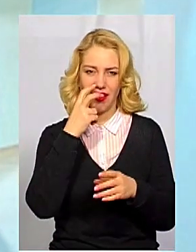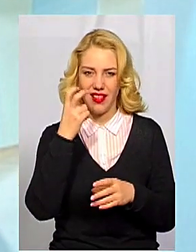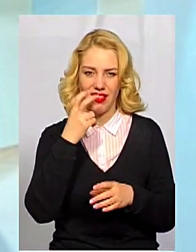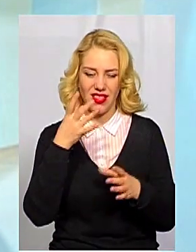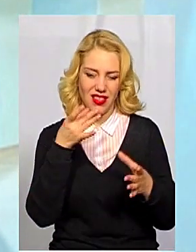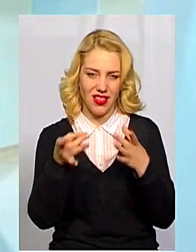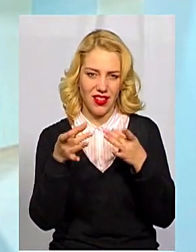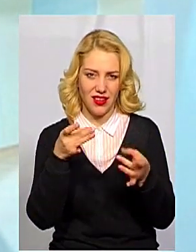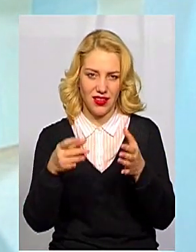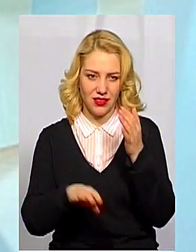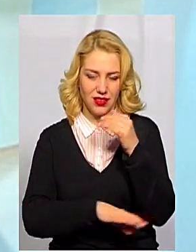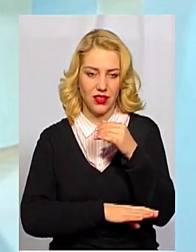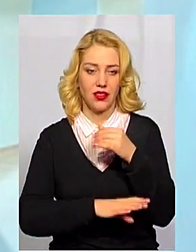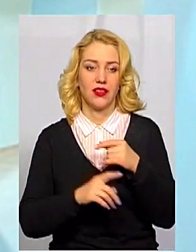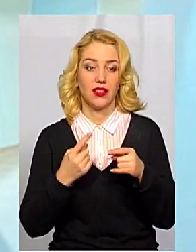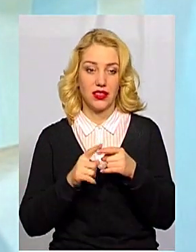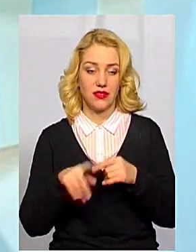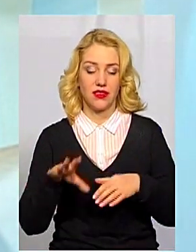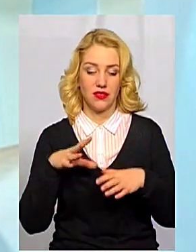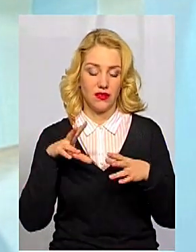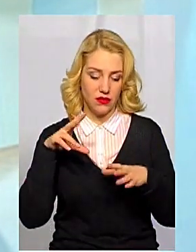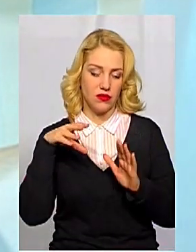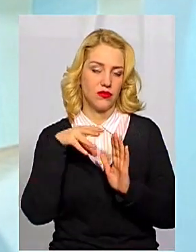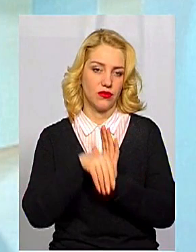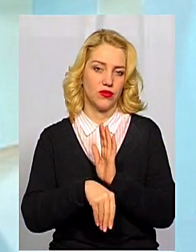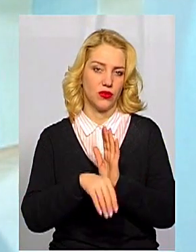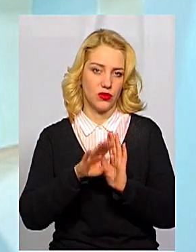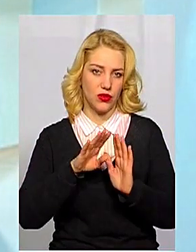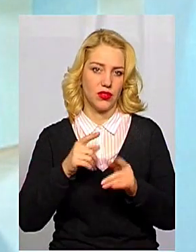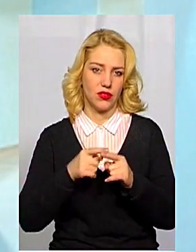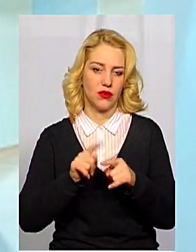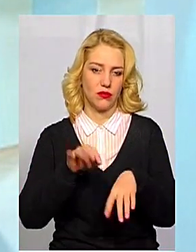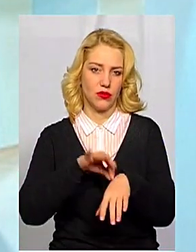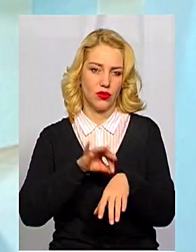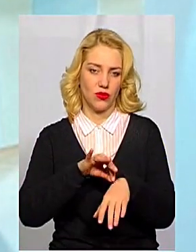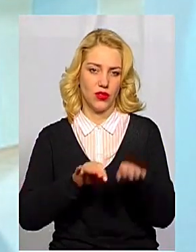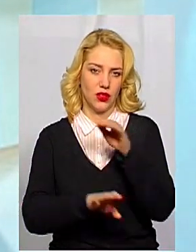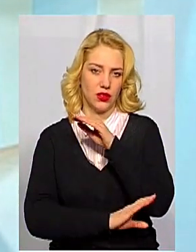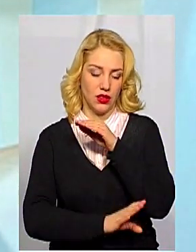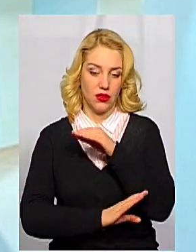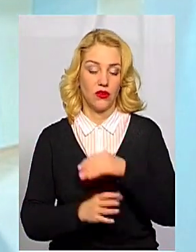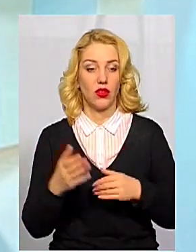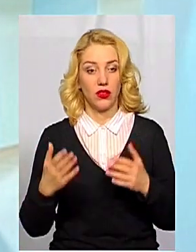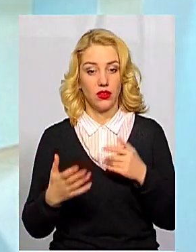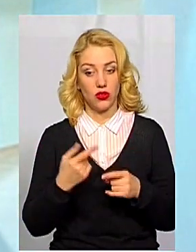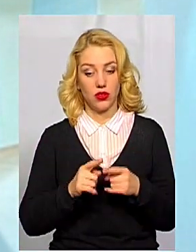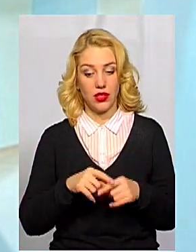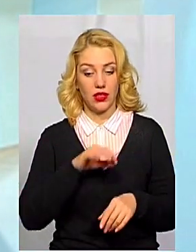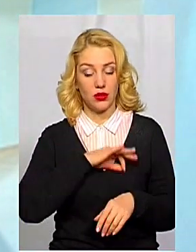там на певну кількість розповсюджується по стовбуру, тобто це з дерева вже далі буде, воно просто буде деградувати. Якщо це експлуатаційні ліси,